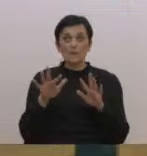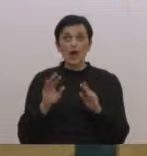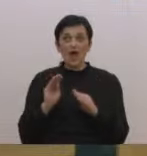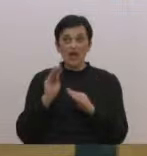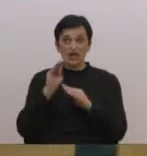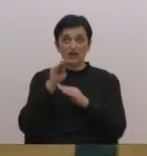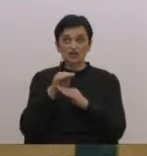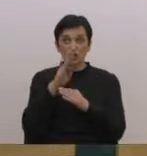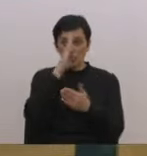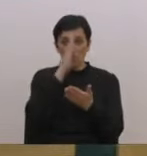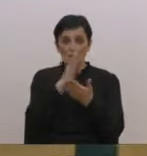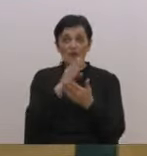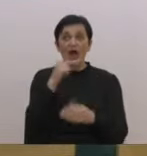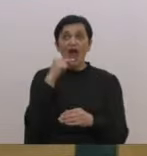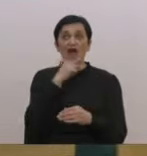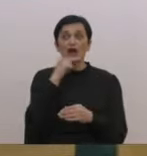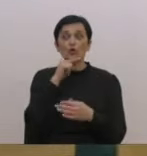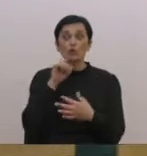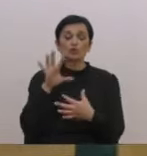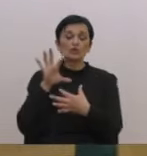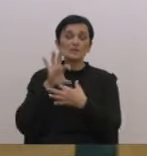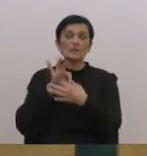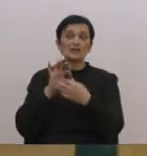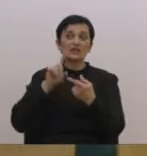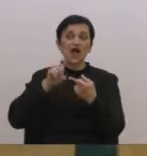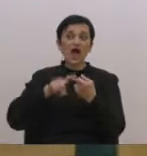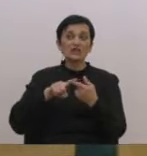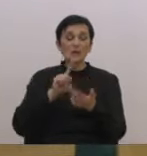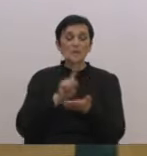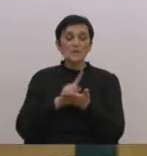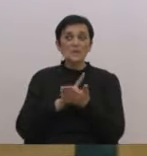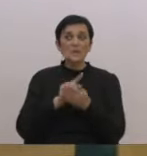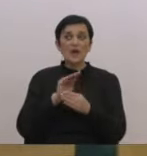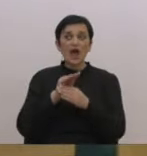და უკვე პირდაპირ ეკონომიკურ ბმაზე არის დაკავშირებული პენსიების და